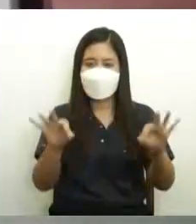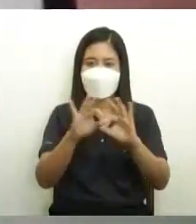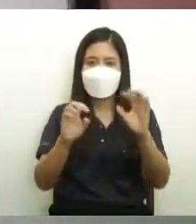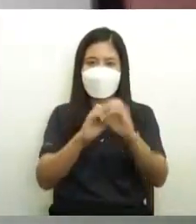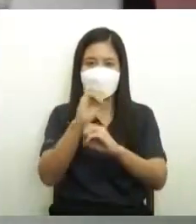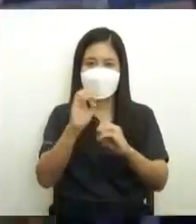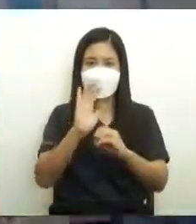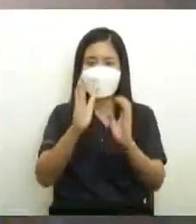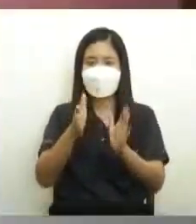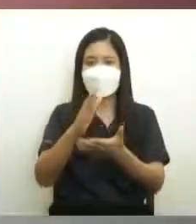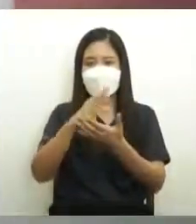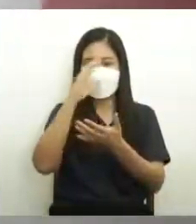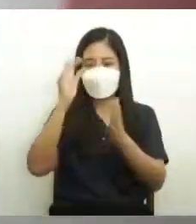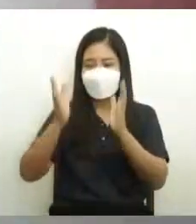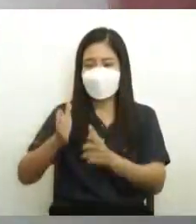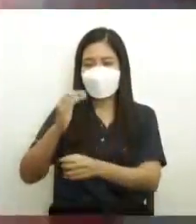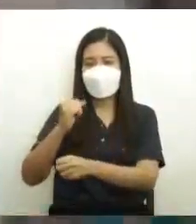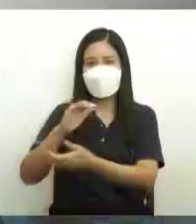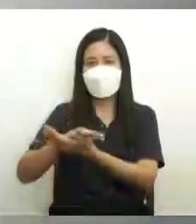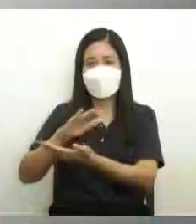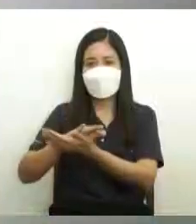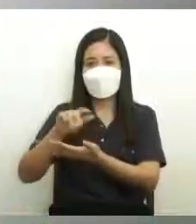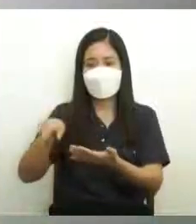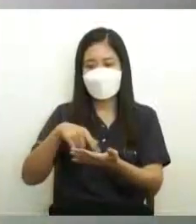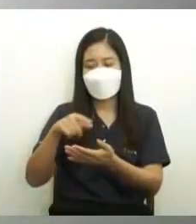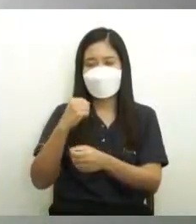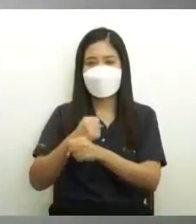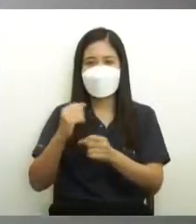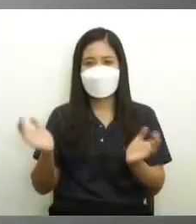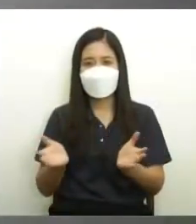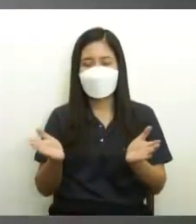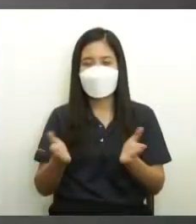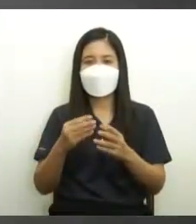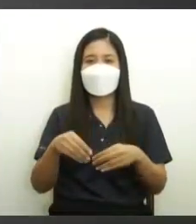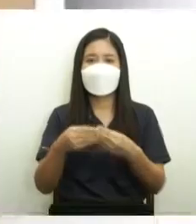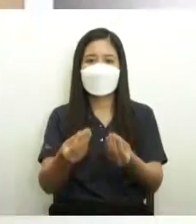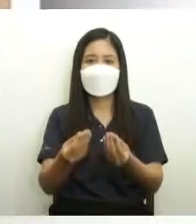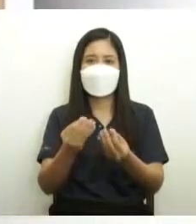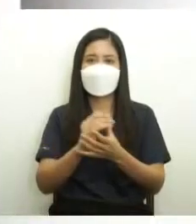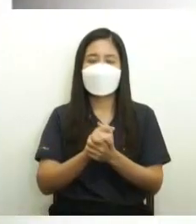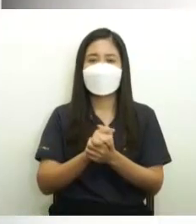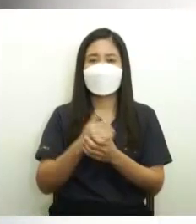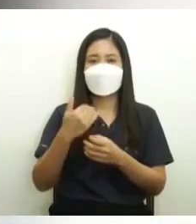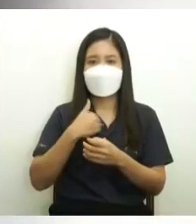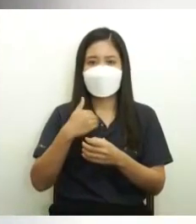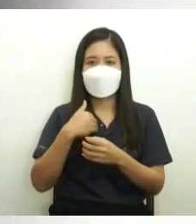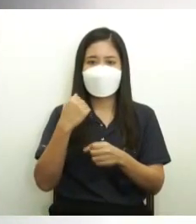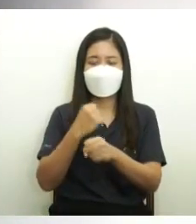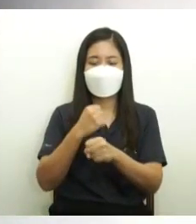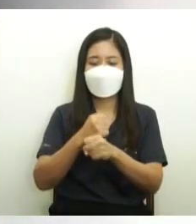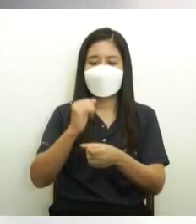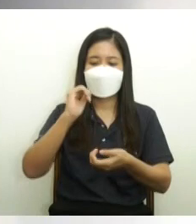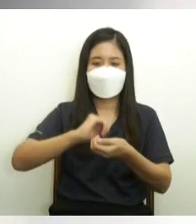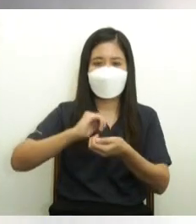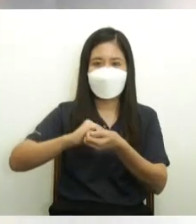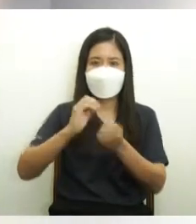เรียนและบุคลากรในโรงเรียนซึ่งภัยต่างๆอาจเกิดขึ้นได้ทั้งภายในและภายนอกตลอดจนสร้างสัมพันธภาพที่ดีระหว่าง